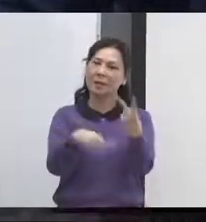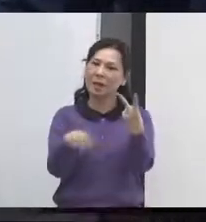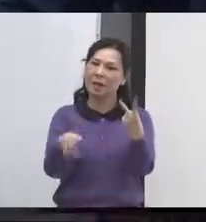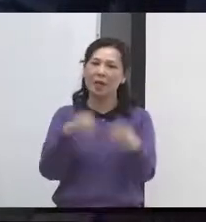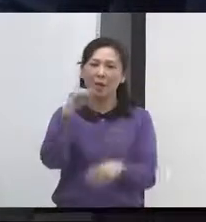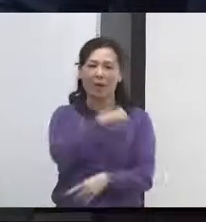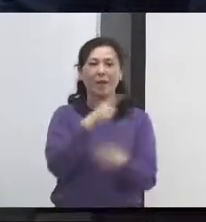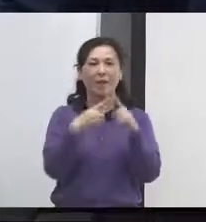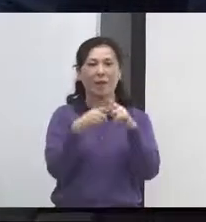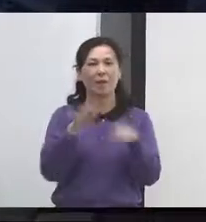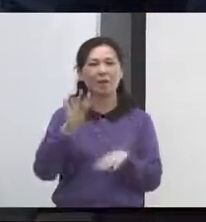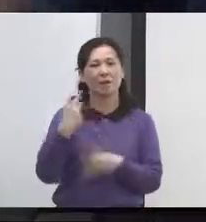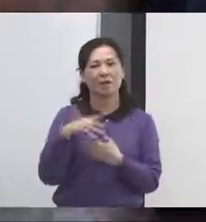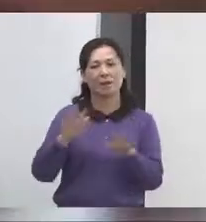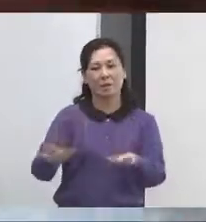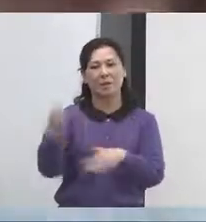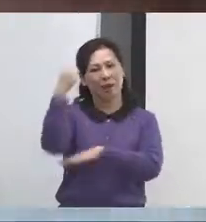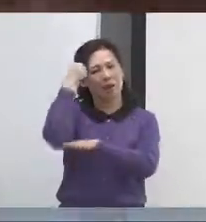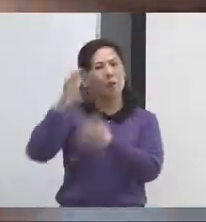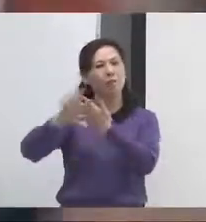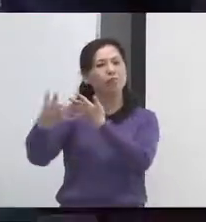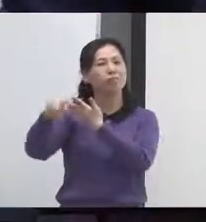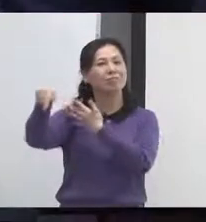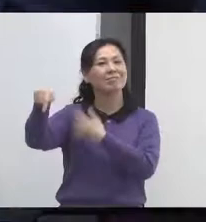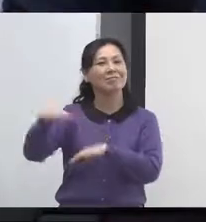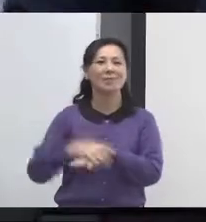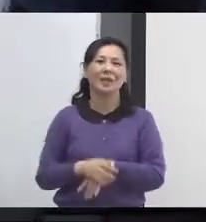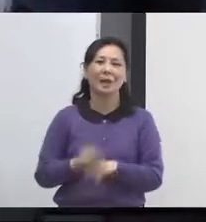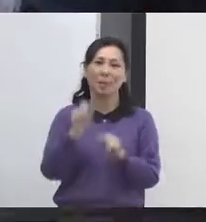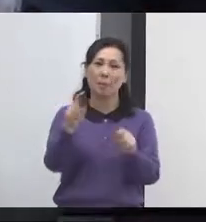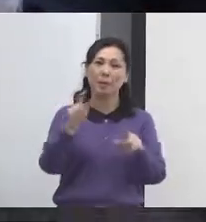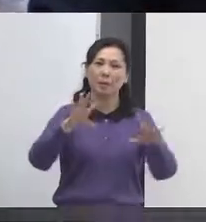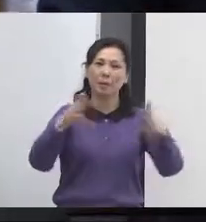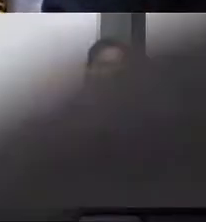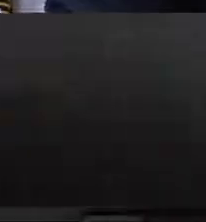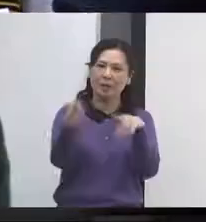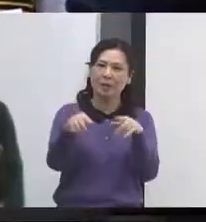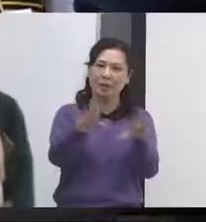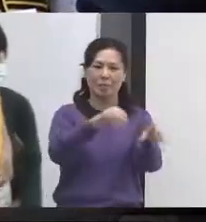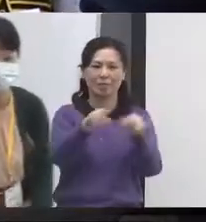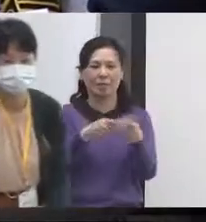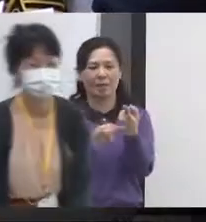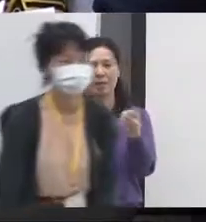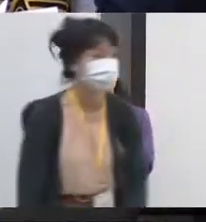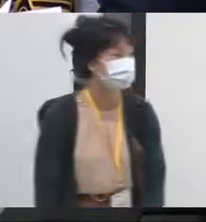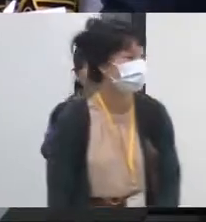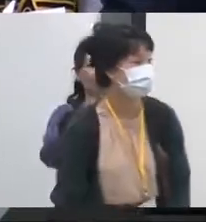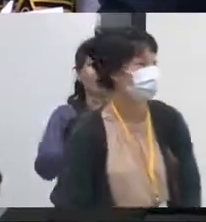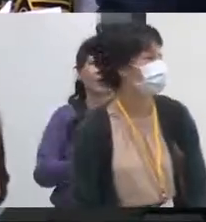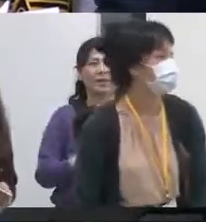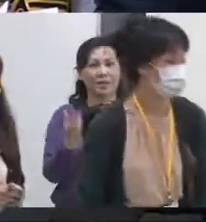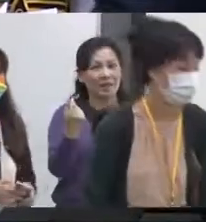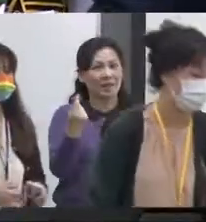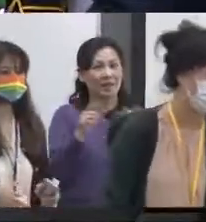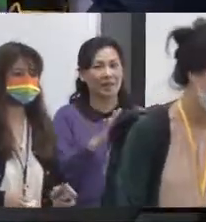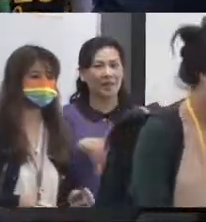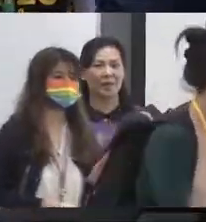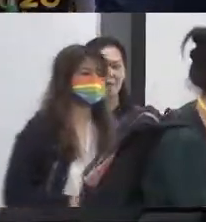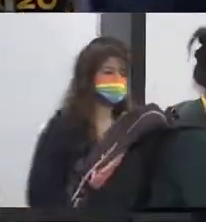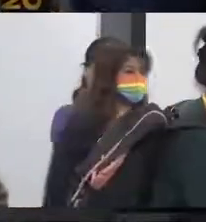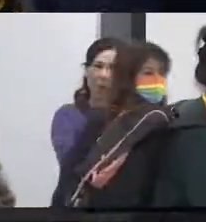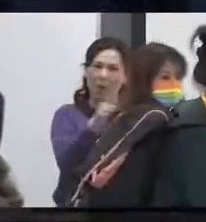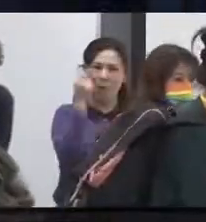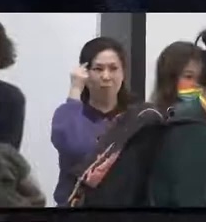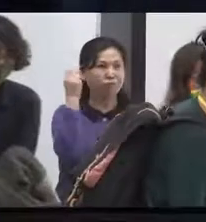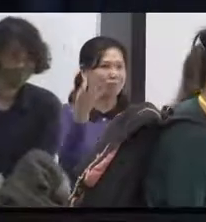人，但他们现在都在国外，然后在可能在不同的国家做一些资料应用，所以应该可能会给一些非常有趣的观点。